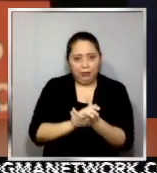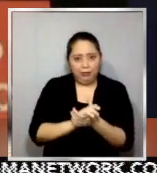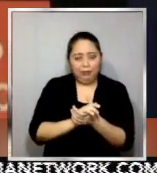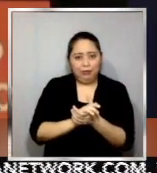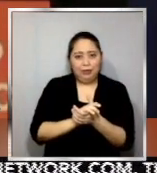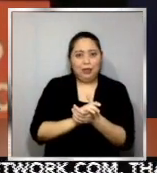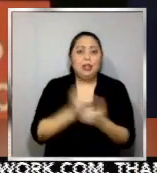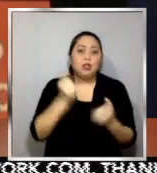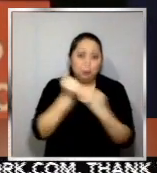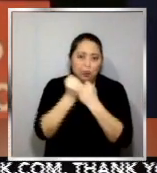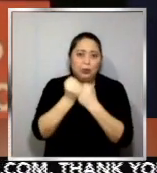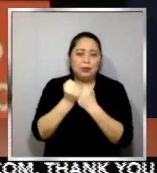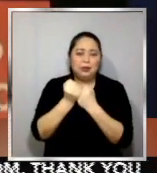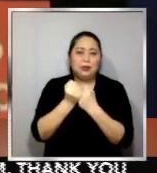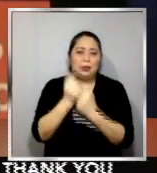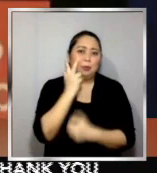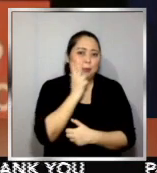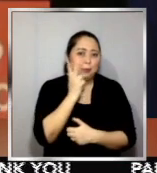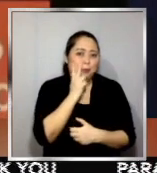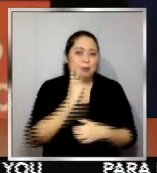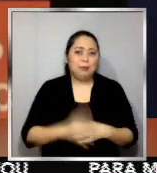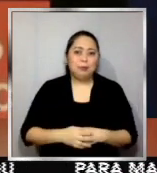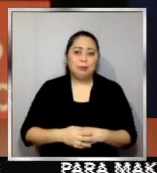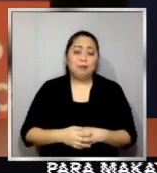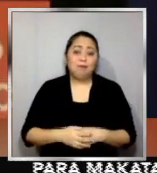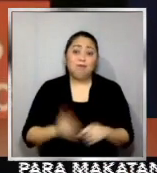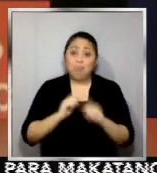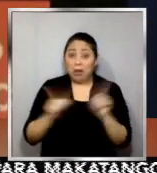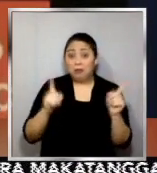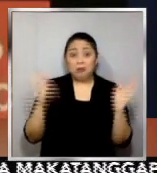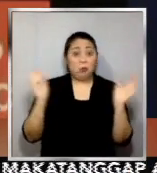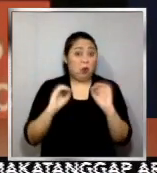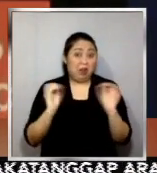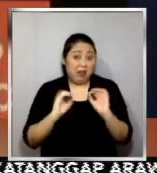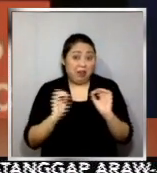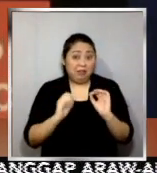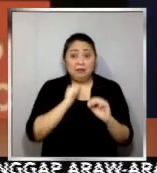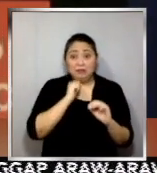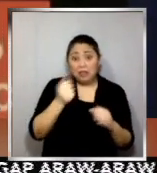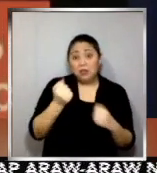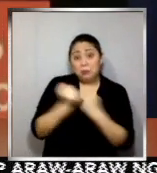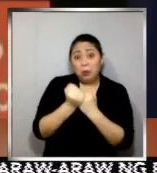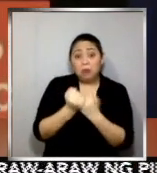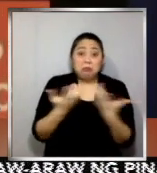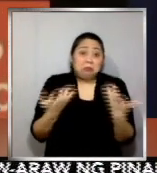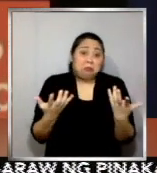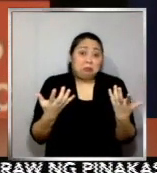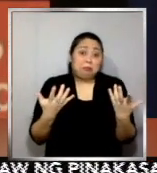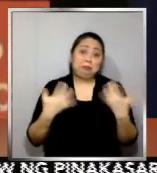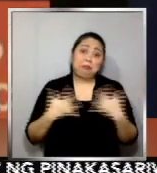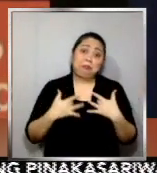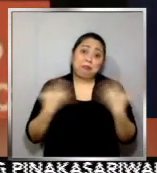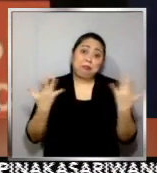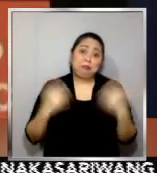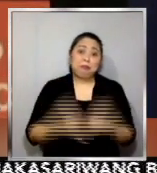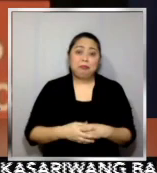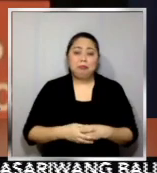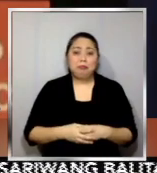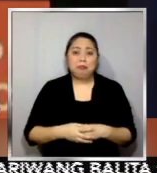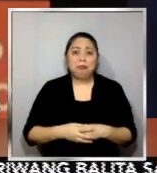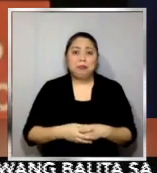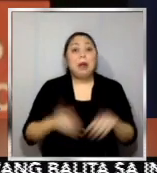Pero 91% po of the people stand solid behind the president. And I think congressmen as political creatures know what that